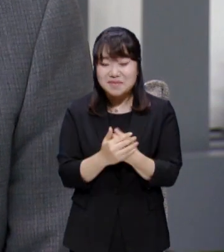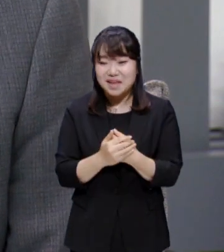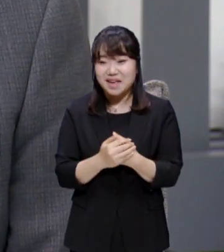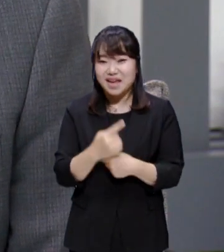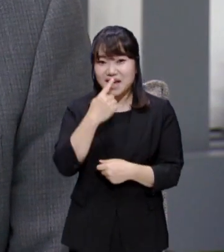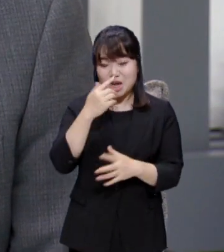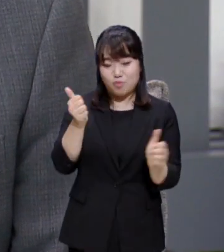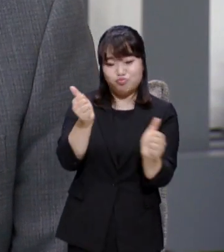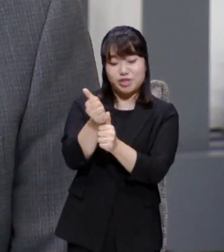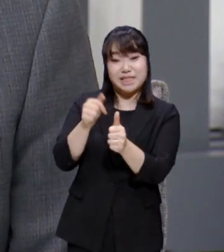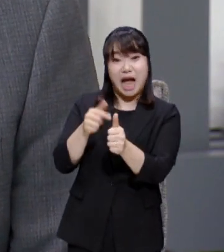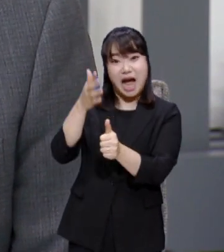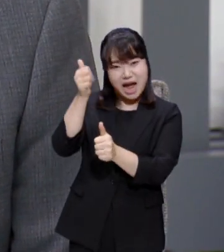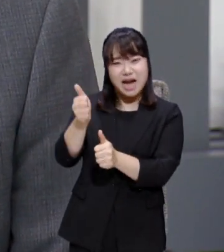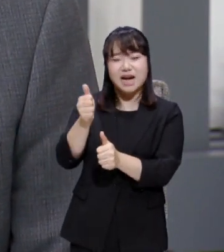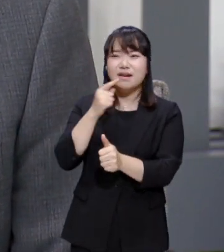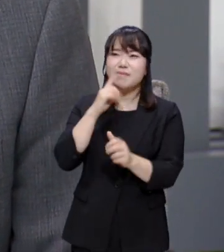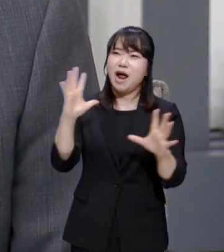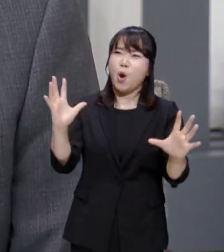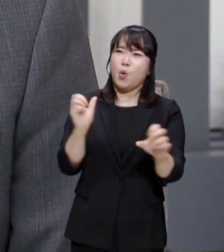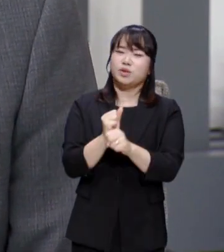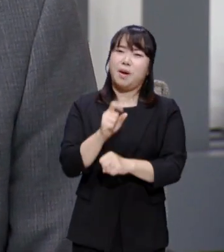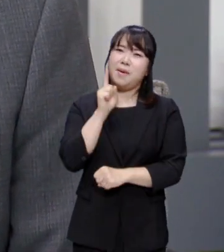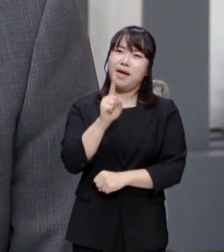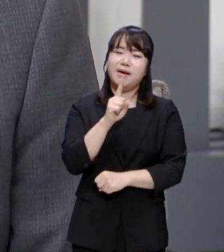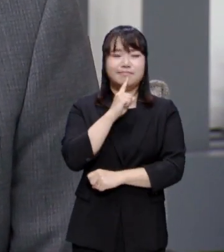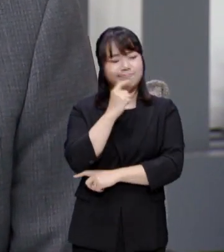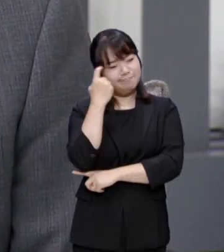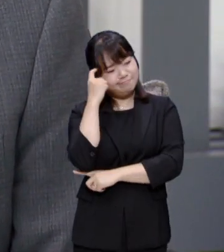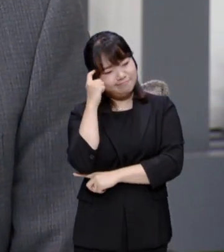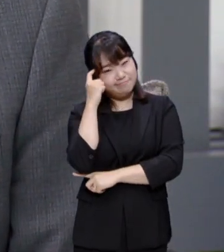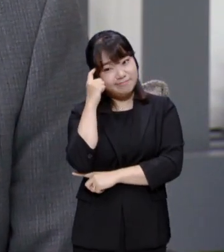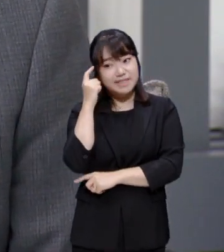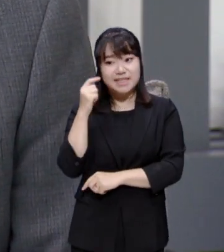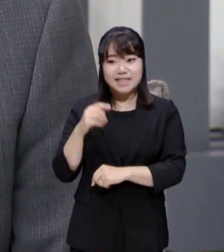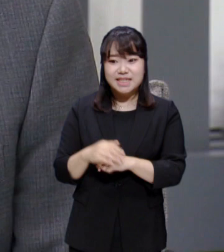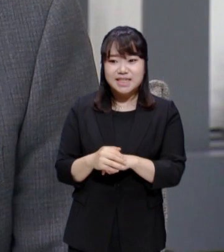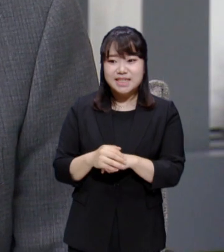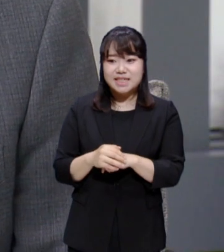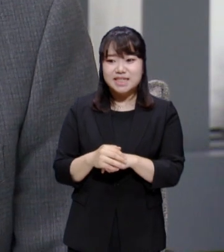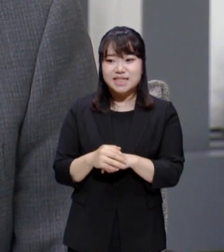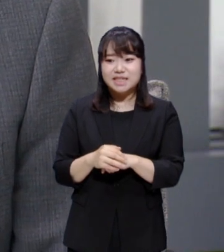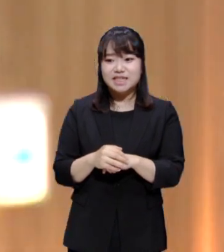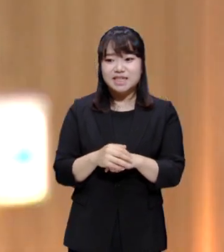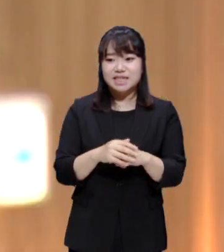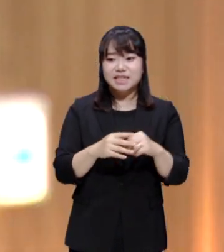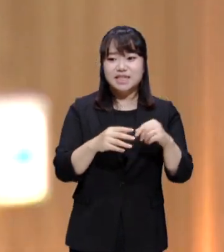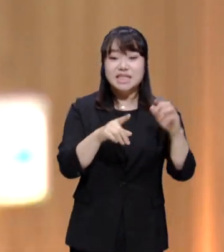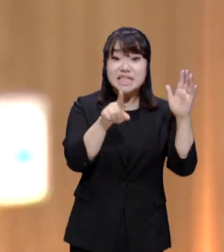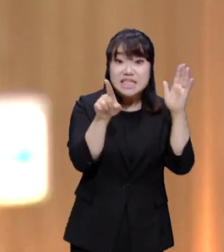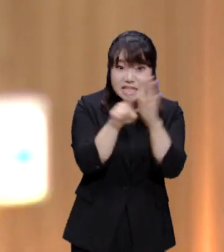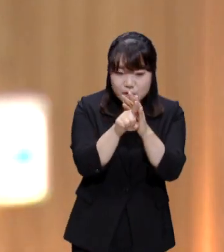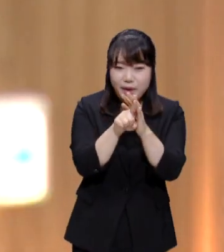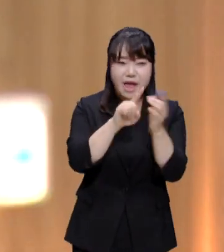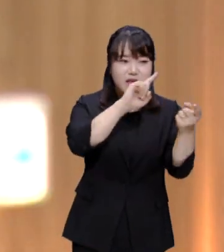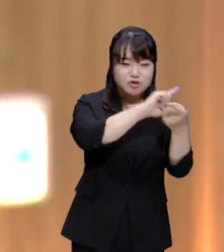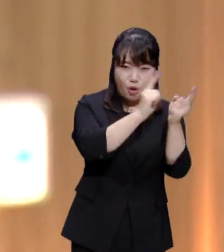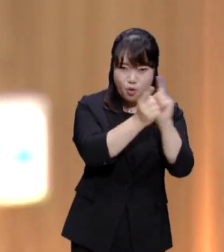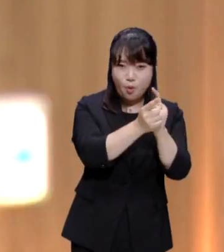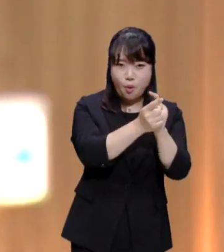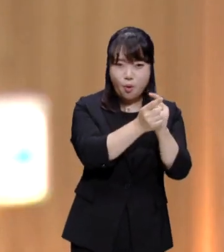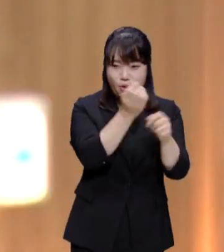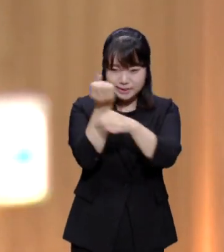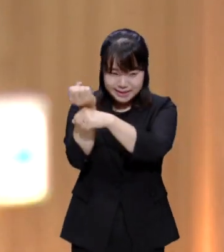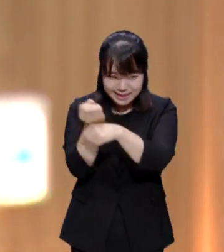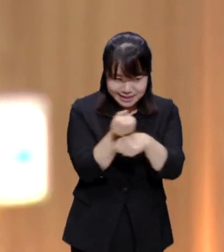역할을 딱 한마디로 얘기해라 하면은 이제 신뢰의 가교 역할입니다. 그 서울시가